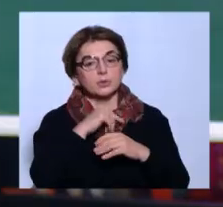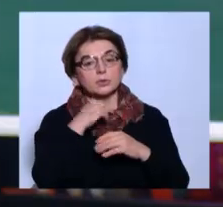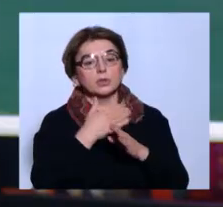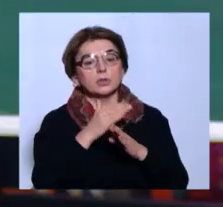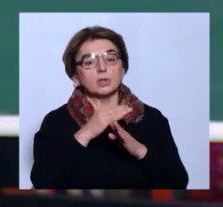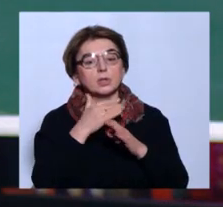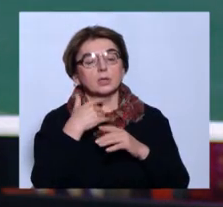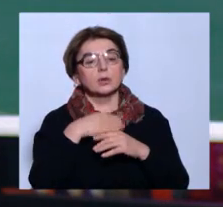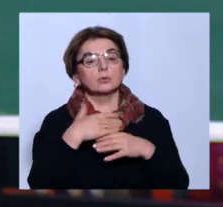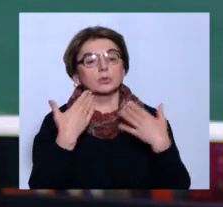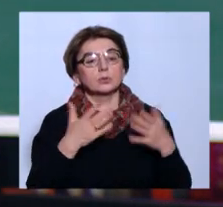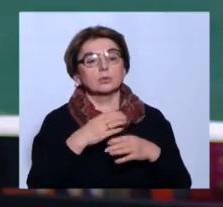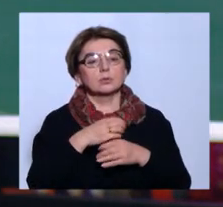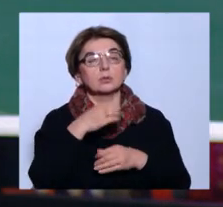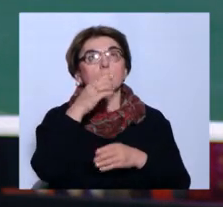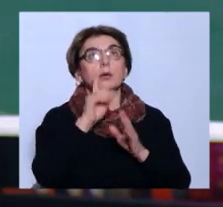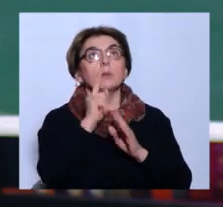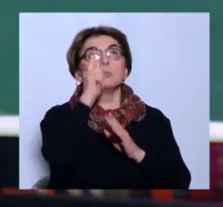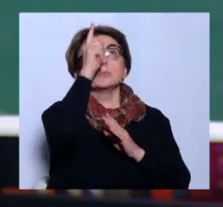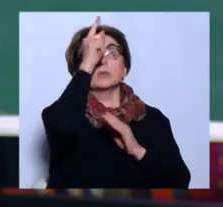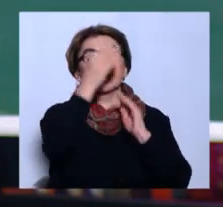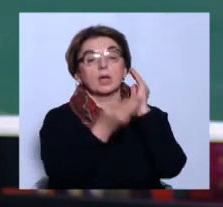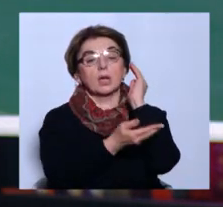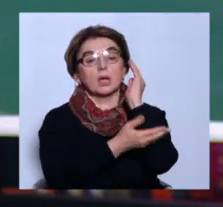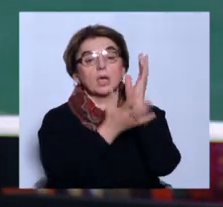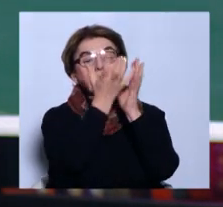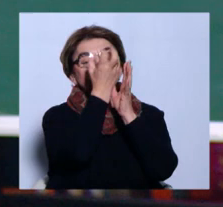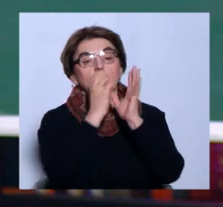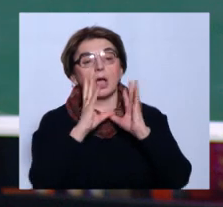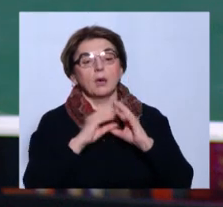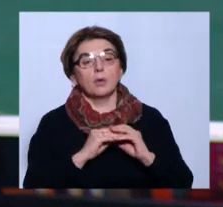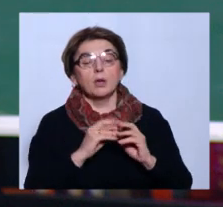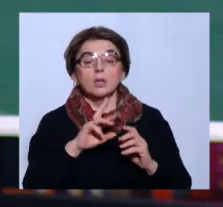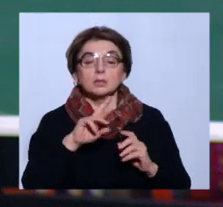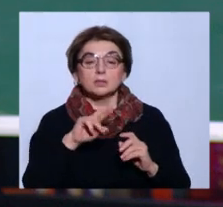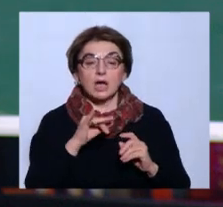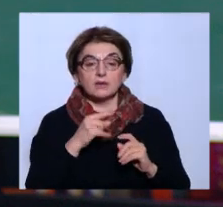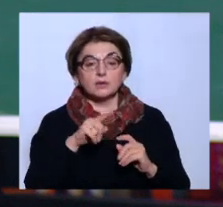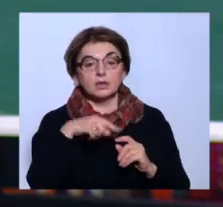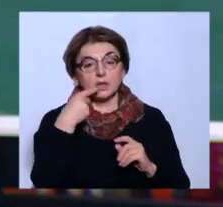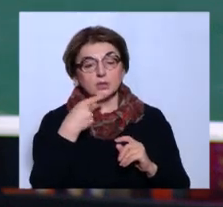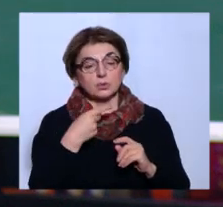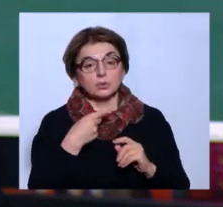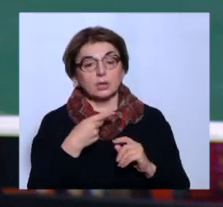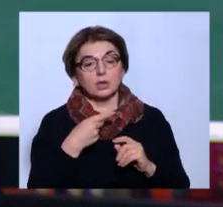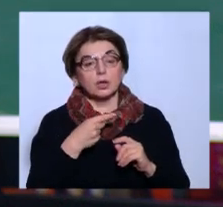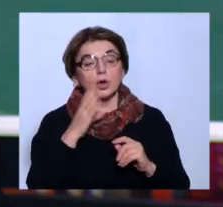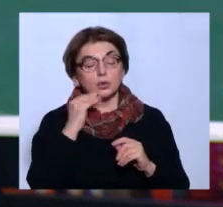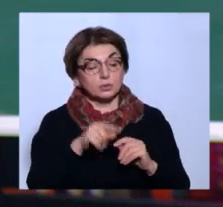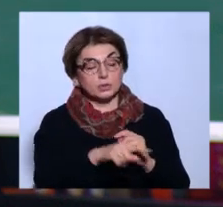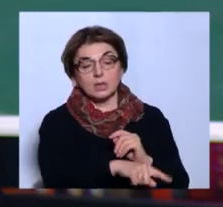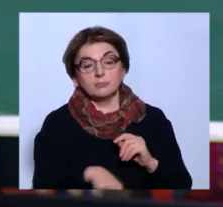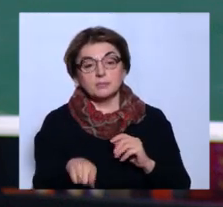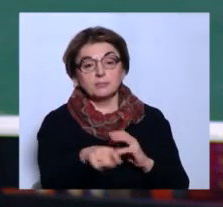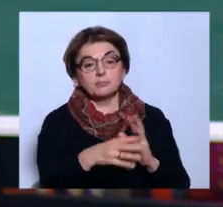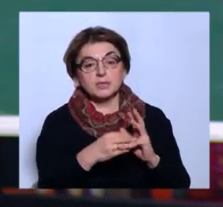ბოლოს იქამდე მივიდნენ, რომ ისინი მიწვდნენ ამ მაღალ ხეებსო. ხოლო დარვინი იტყოდა, როდესაც დაბლა საკვები